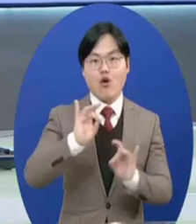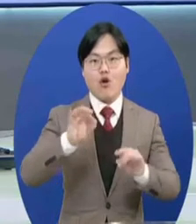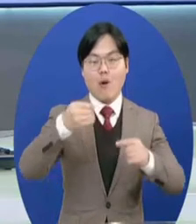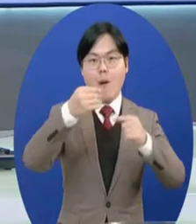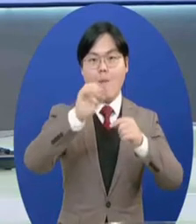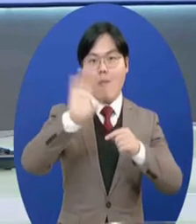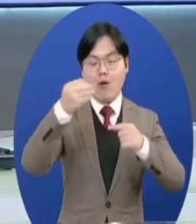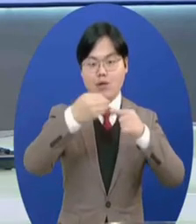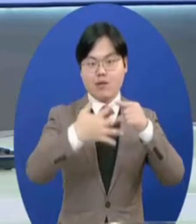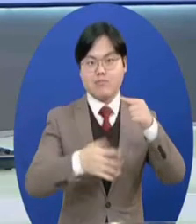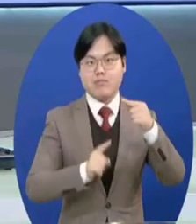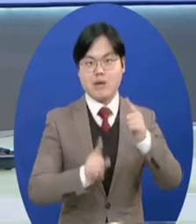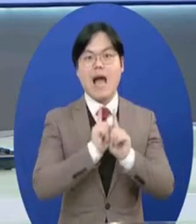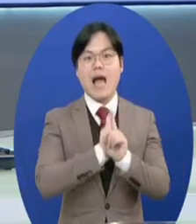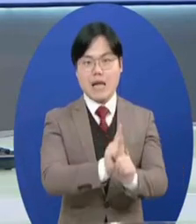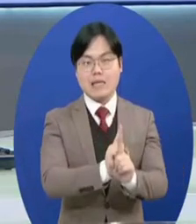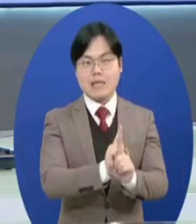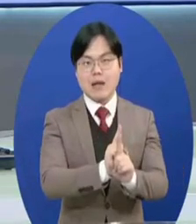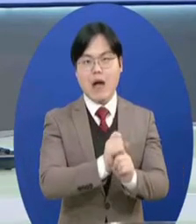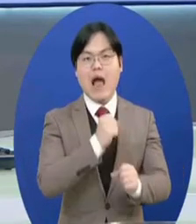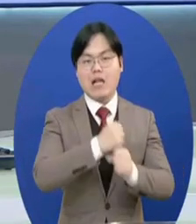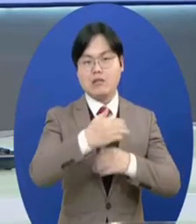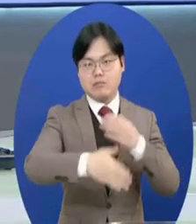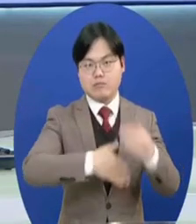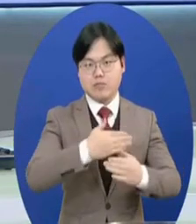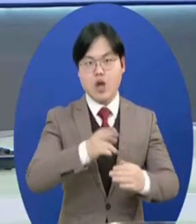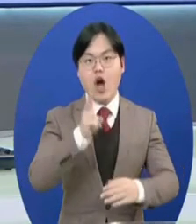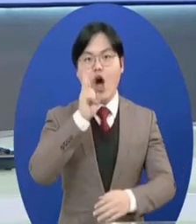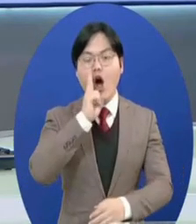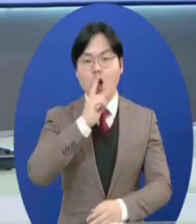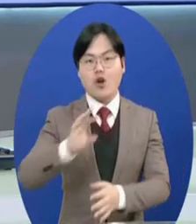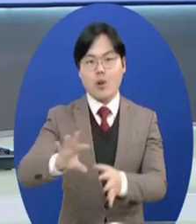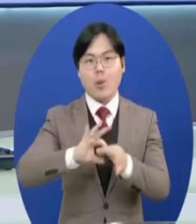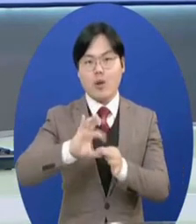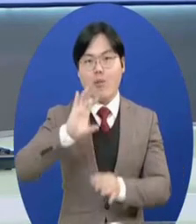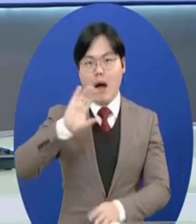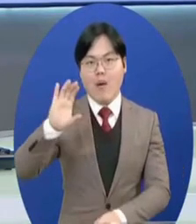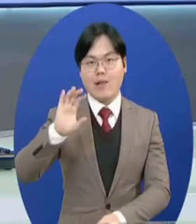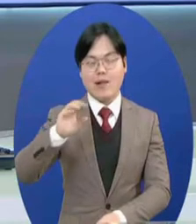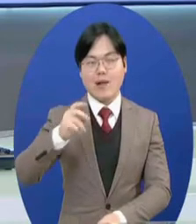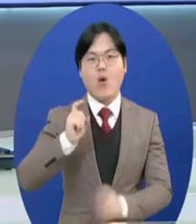түүнчлэн хүнсний дэлгүүр, хүнсний хангамжийн байгууллагууд хэвийн ажиллах шийдвэр гаргалаа.